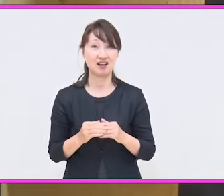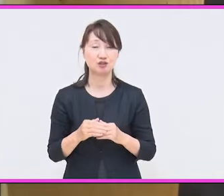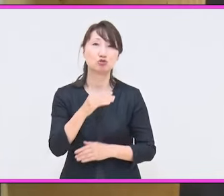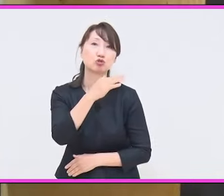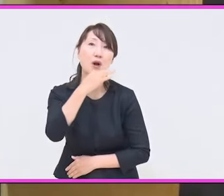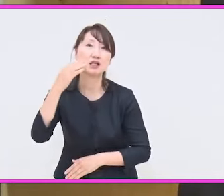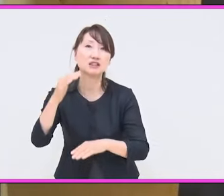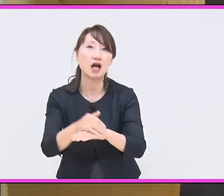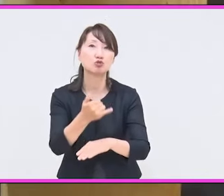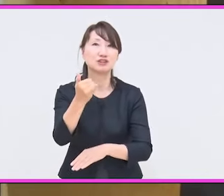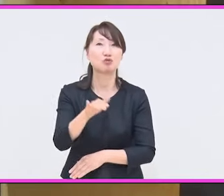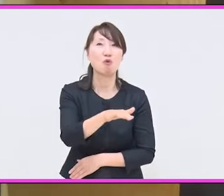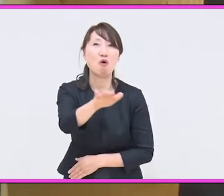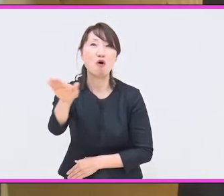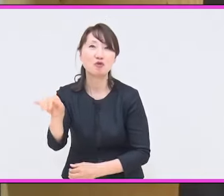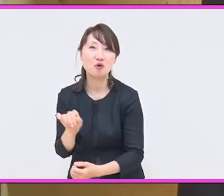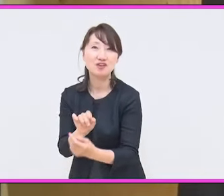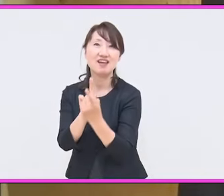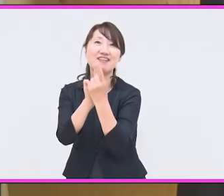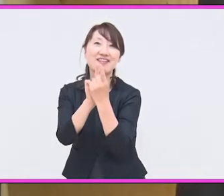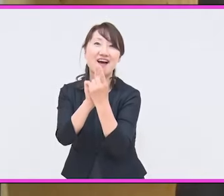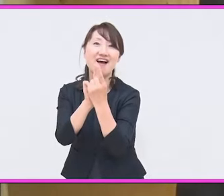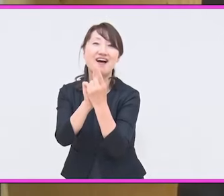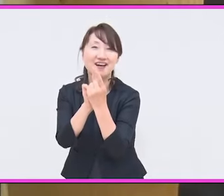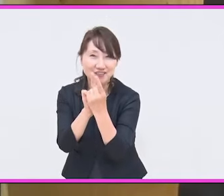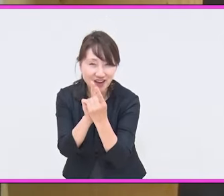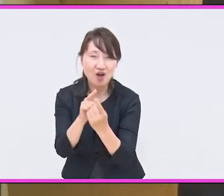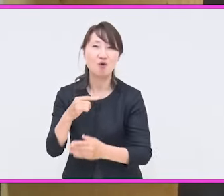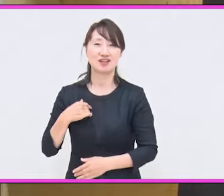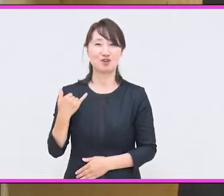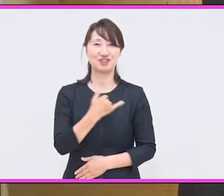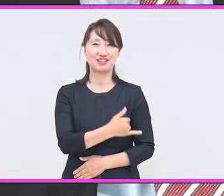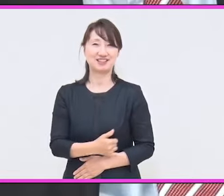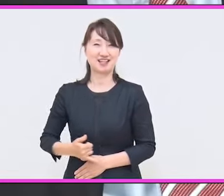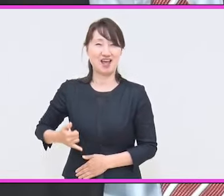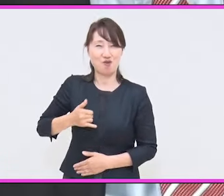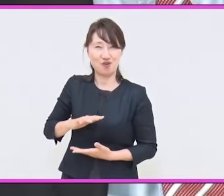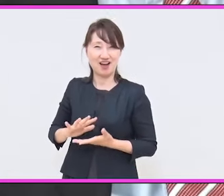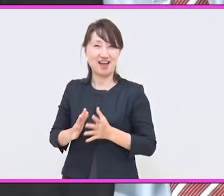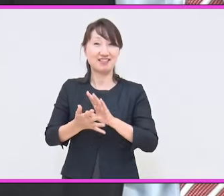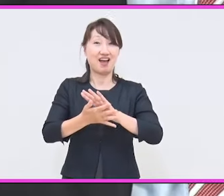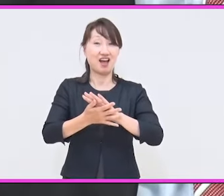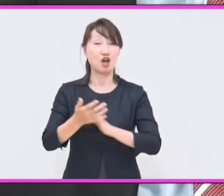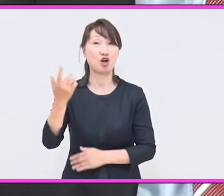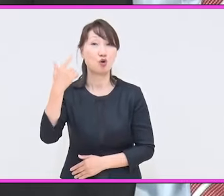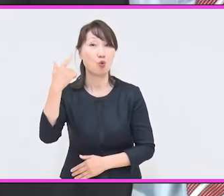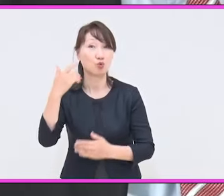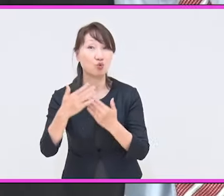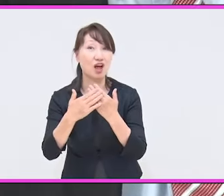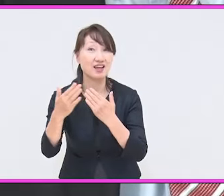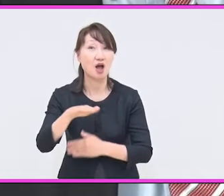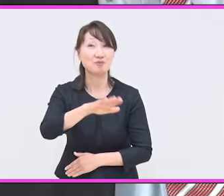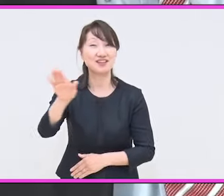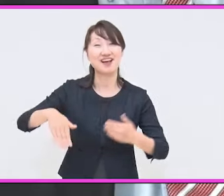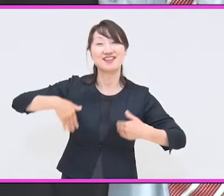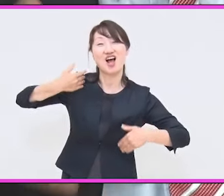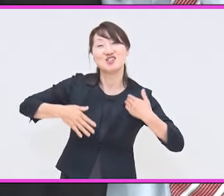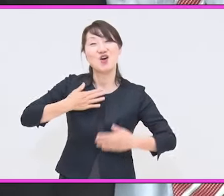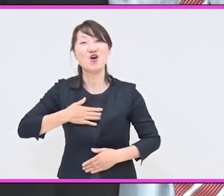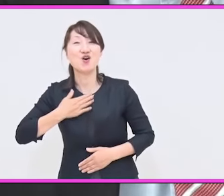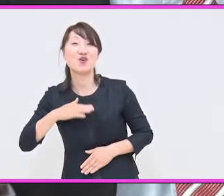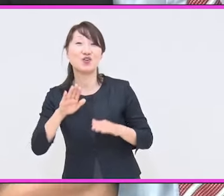ートとの出会いが本当に私の人生を変えた。ロンドン大会ですごくみんなご機嫌で、